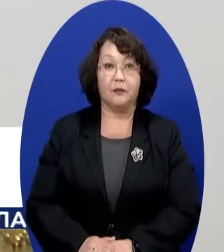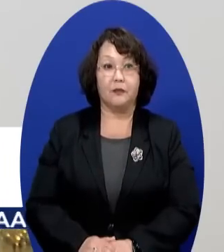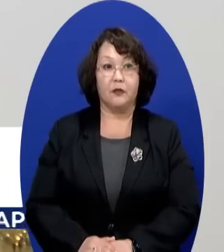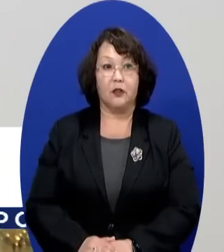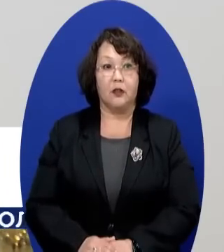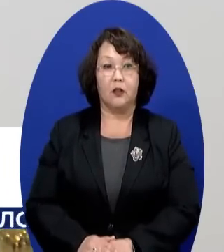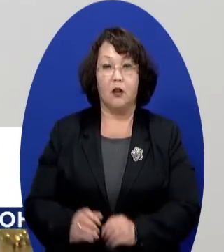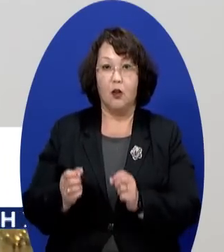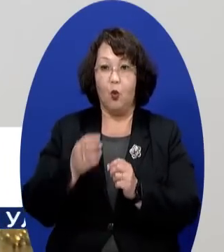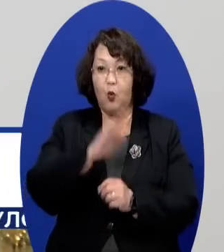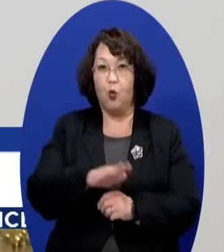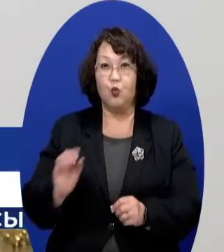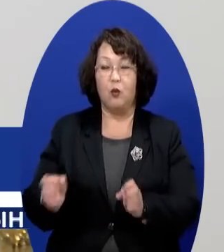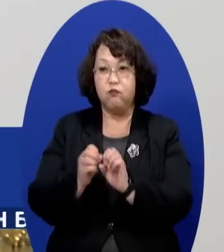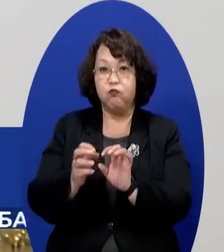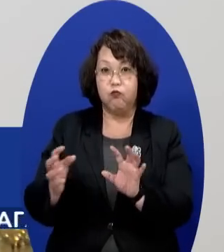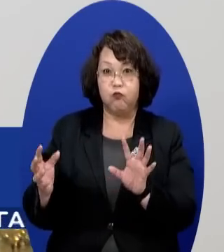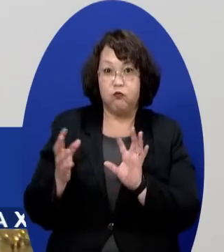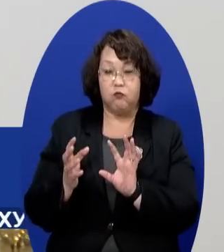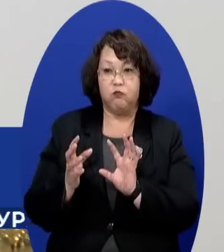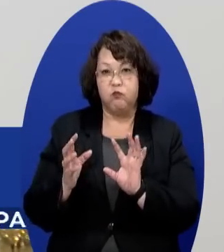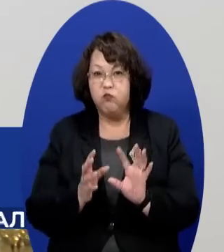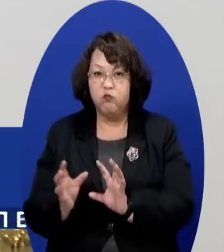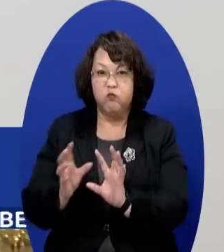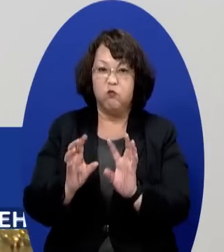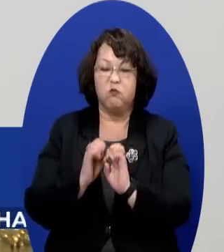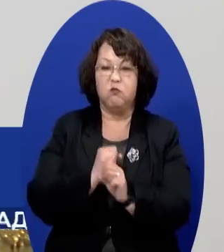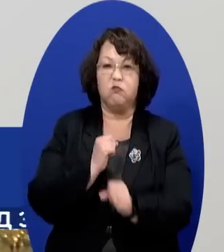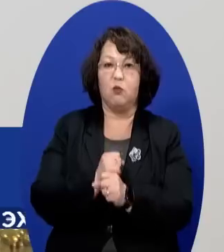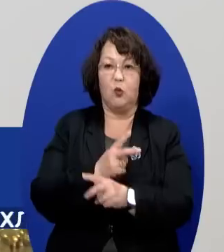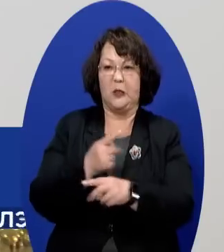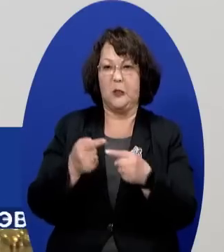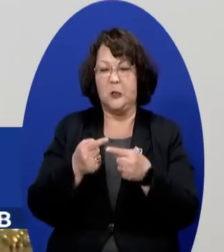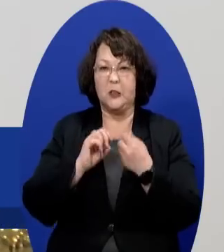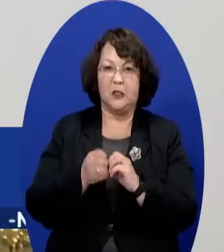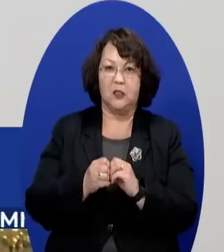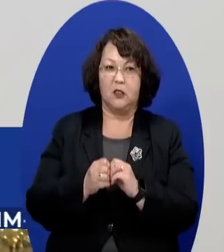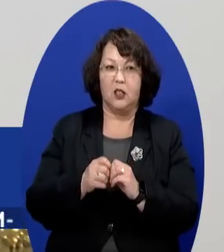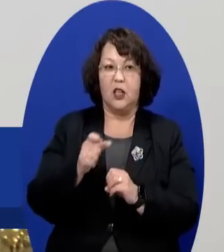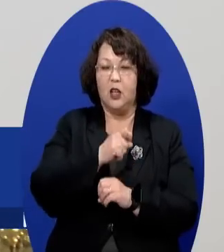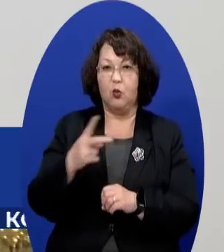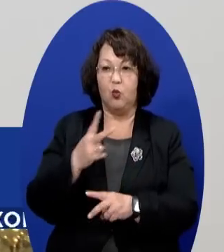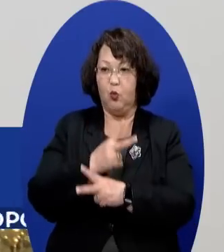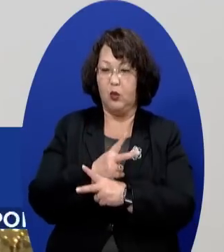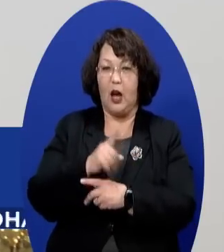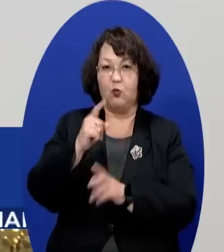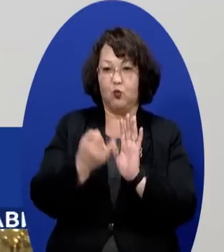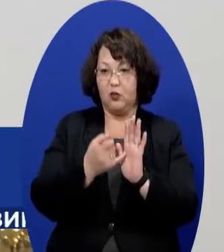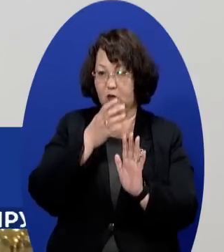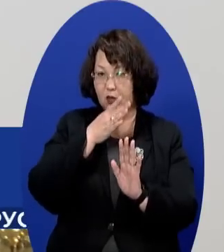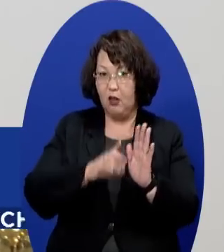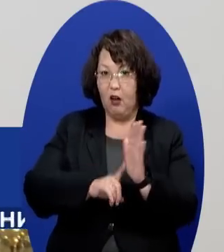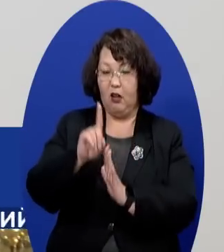Одоо нэг бүлгэр үлдэж байгаа гэмтэр маань одоо өндөрлөх нөхцөл байдал болдтойд энэ эрүүгүй хариуцлага хүлээх санкц нь 16 наснаас эхэлж байгаа. За,